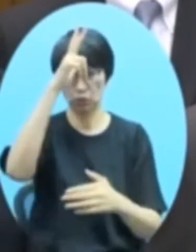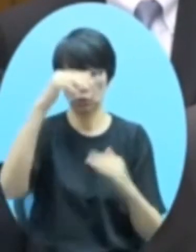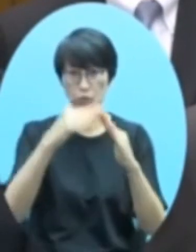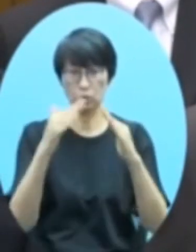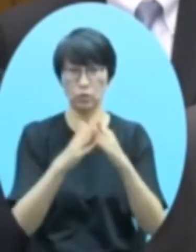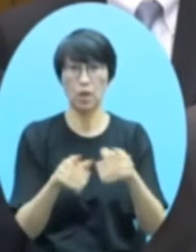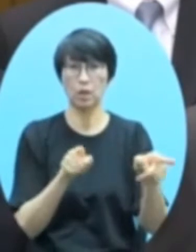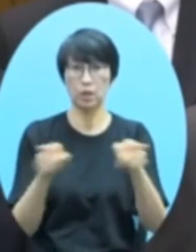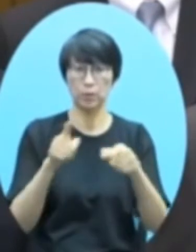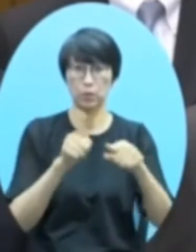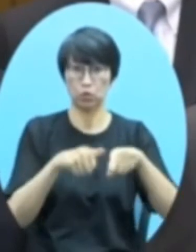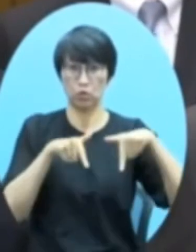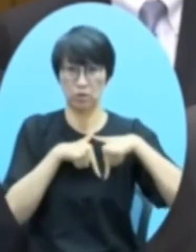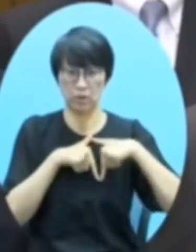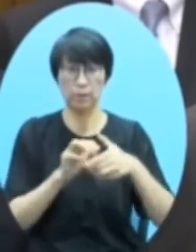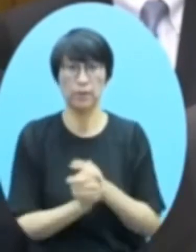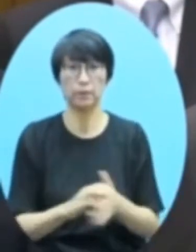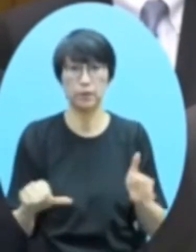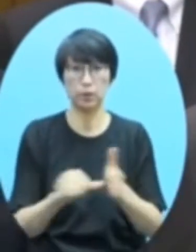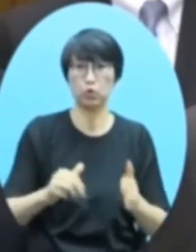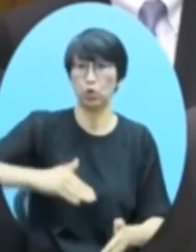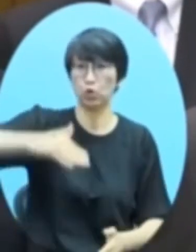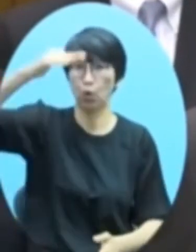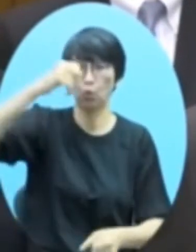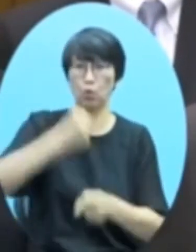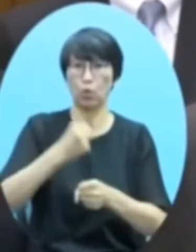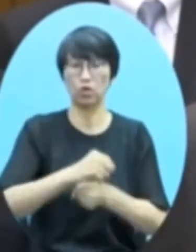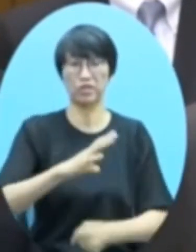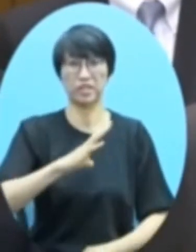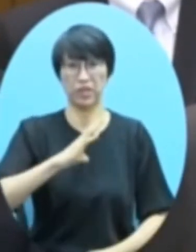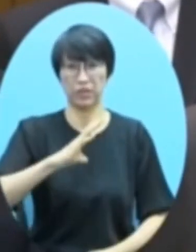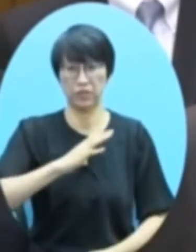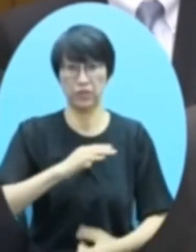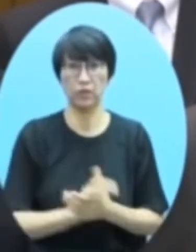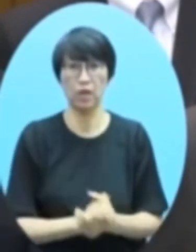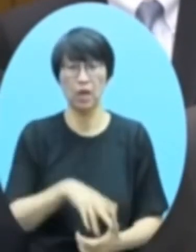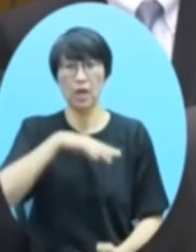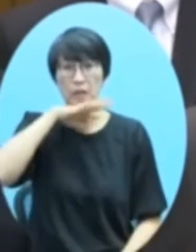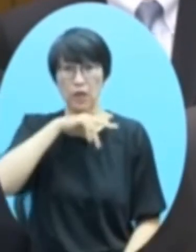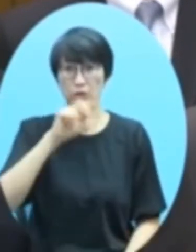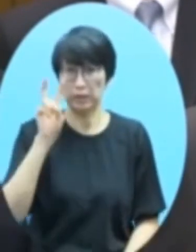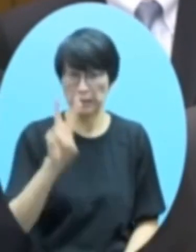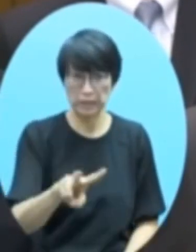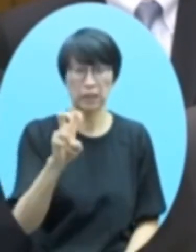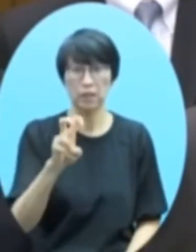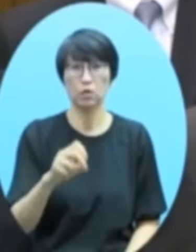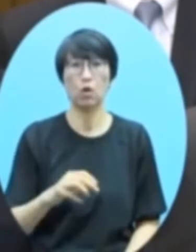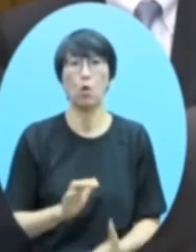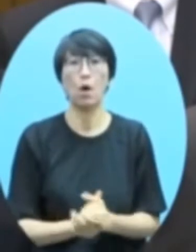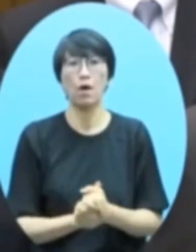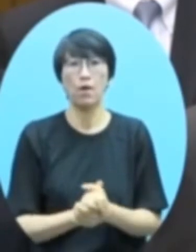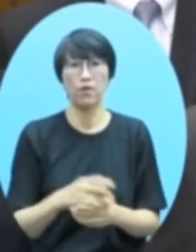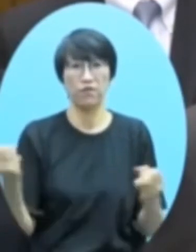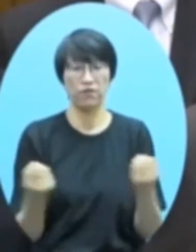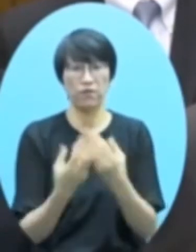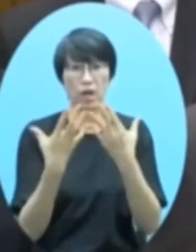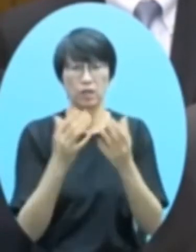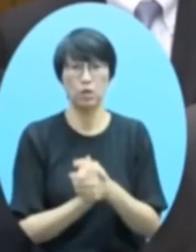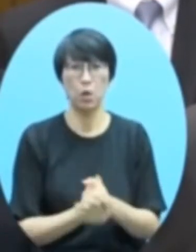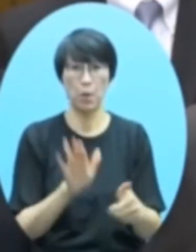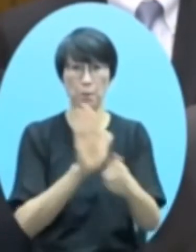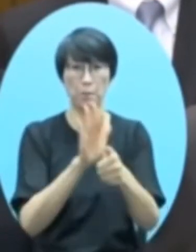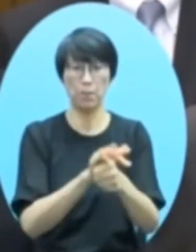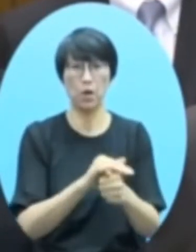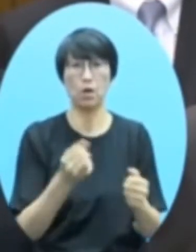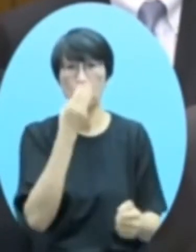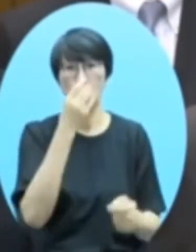中心已經是最高的工作的狀況，是一遇到有些特殊事故盡快協調，確保對